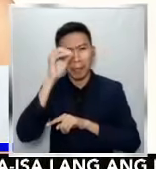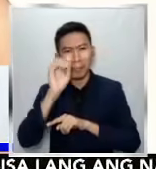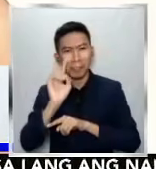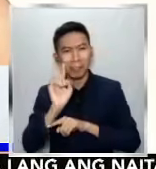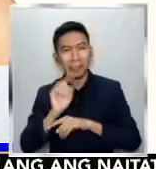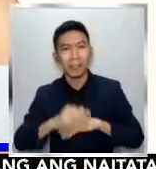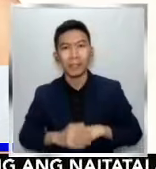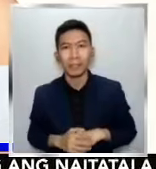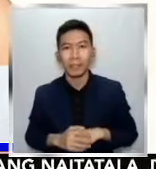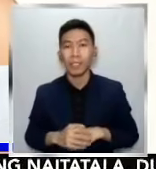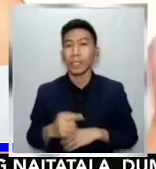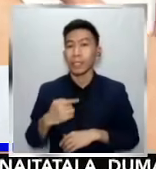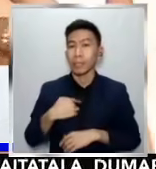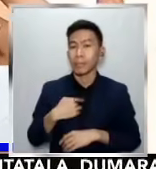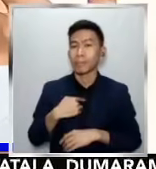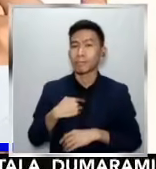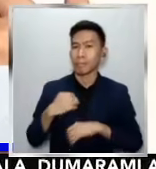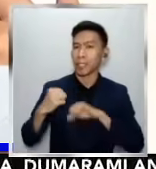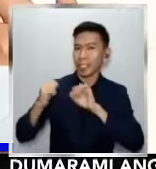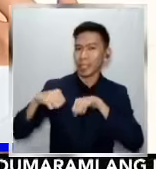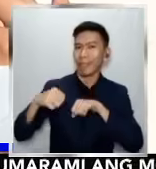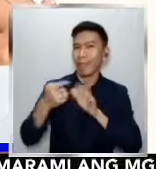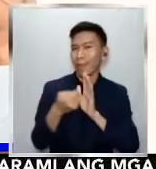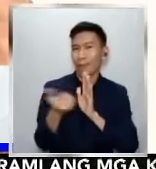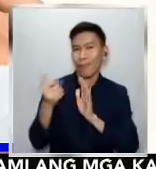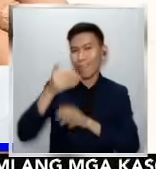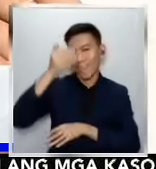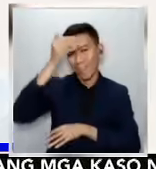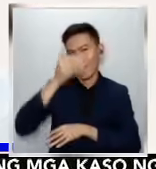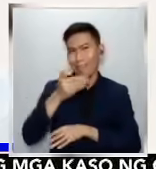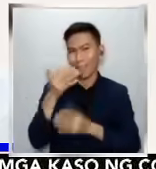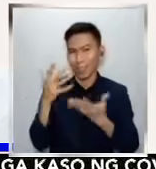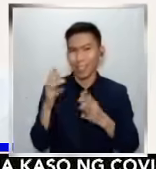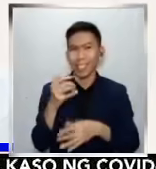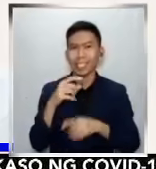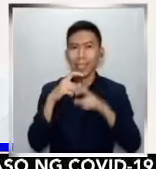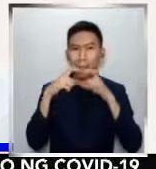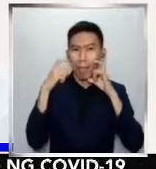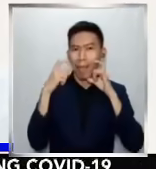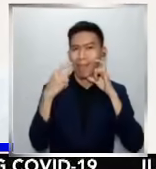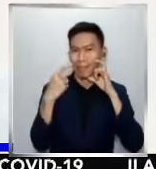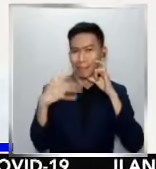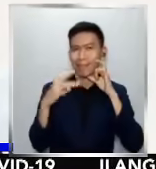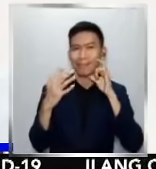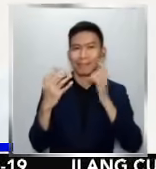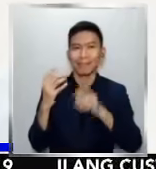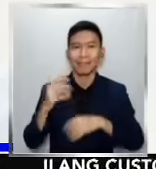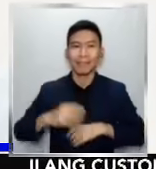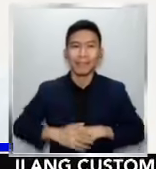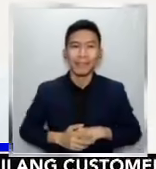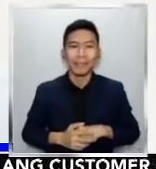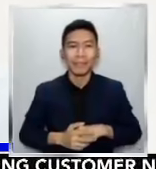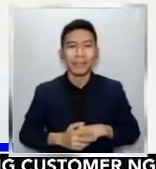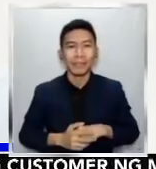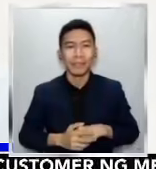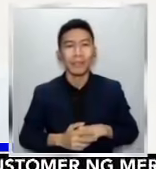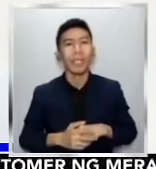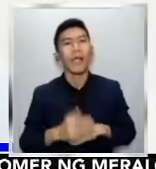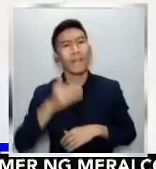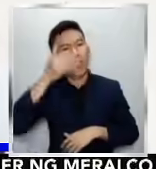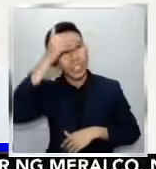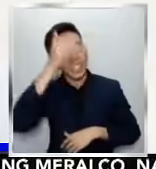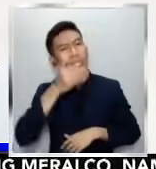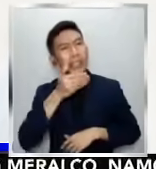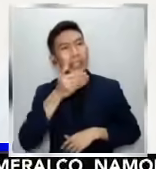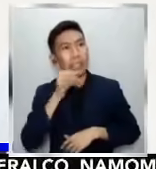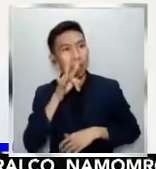shield. Kasi naka-face mask naman na tayo eh, di ba? Face shield, kapag crowded ang tao, siyempre, oo. Pero